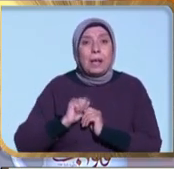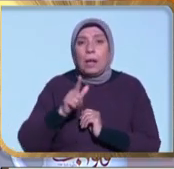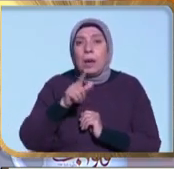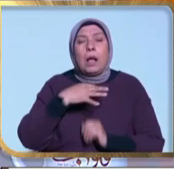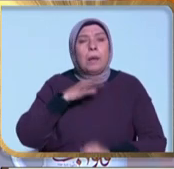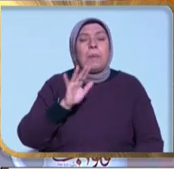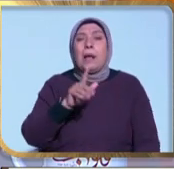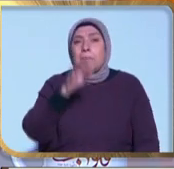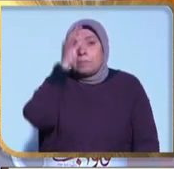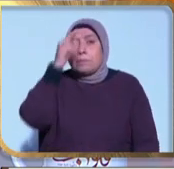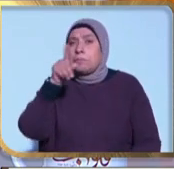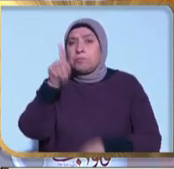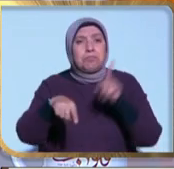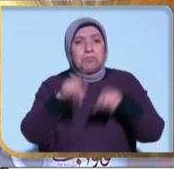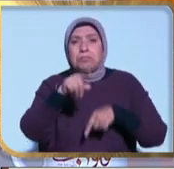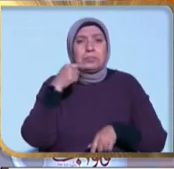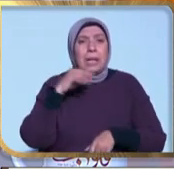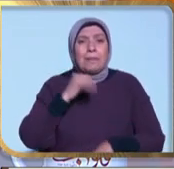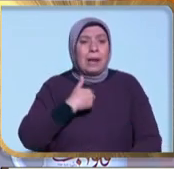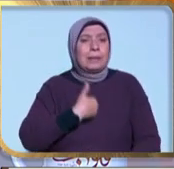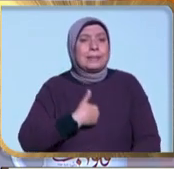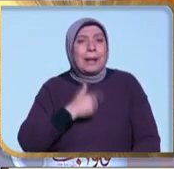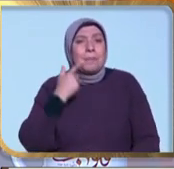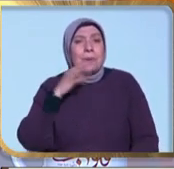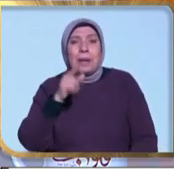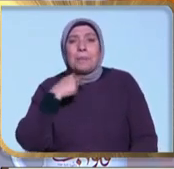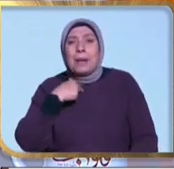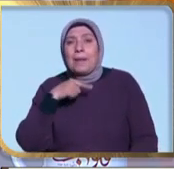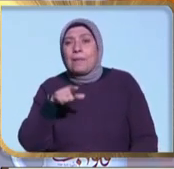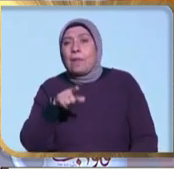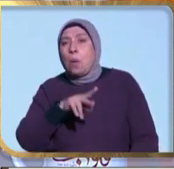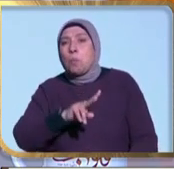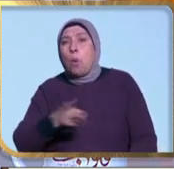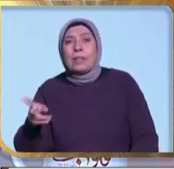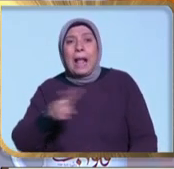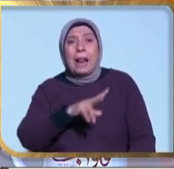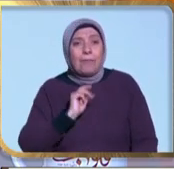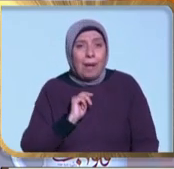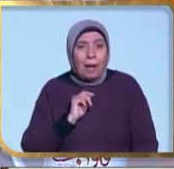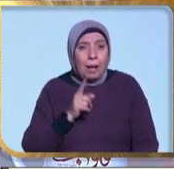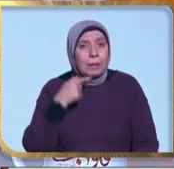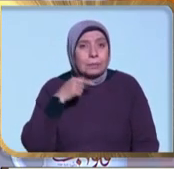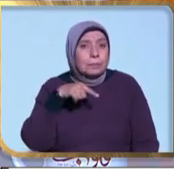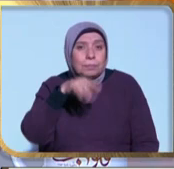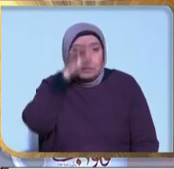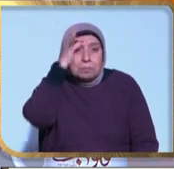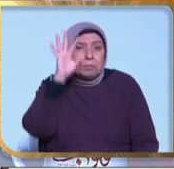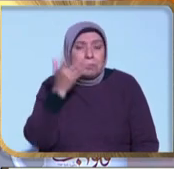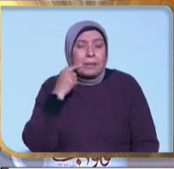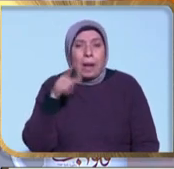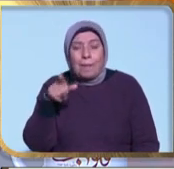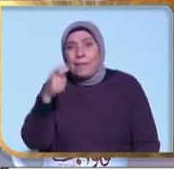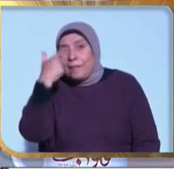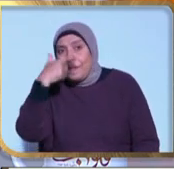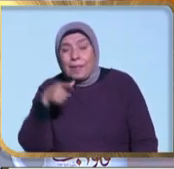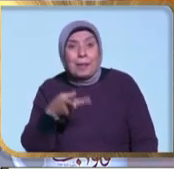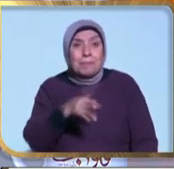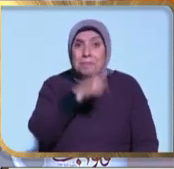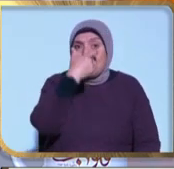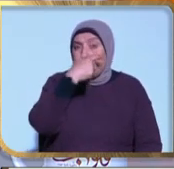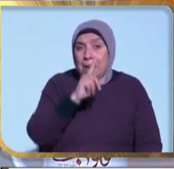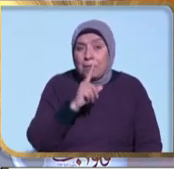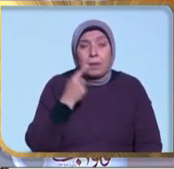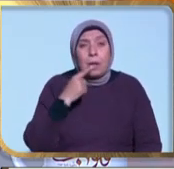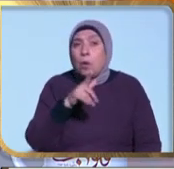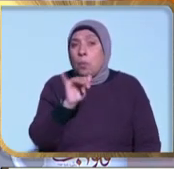مشاعر مختلطه للانسان بتحصل له لا تدل على شيء ولكن الانسان دايما يستبشر ويقول دي بشره للانسان كل